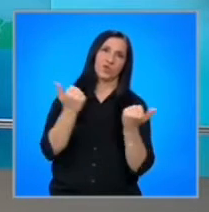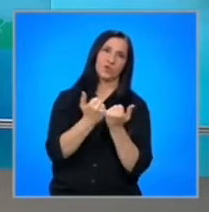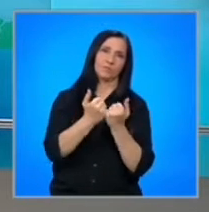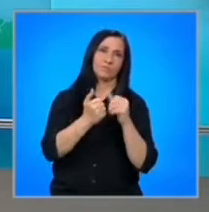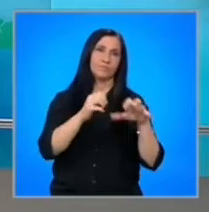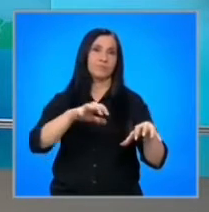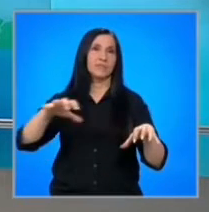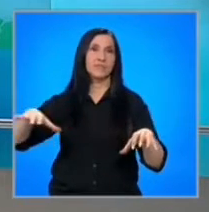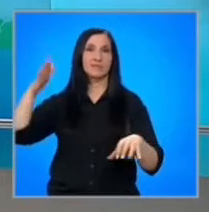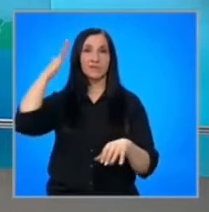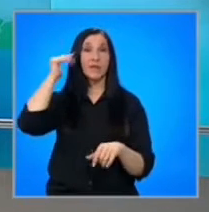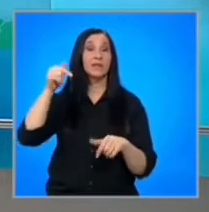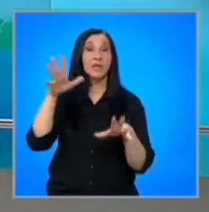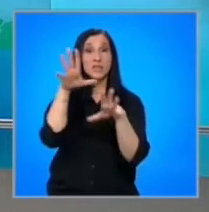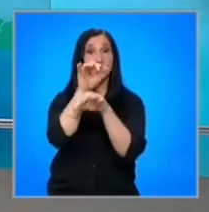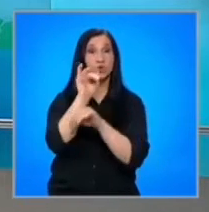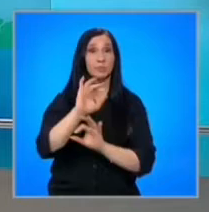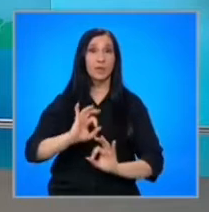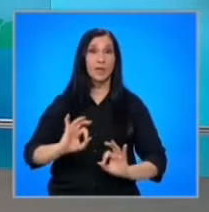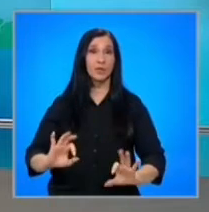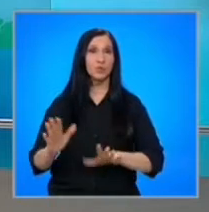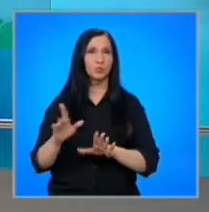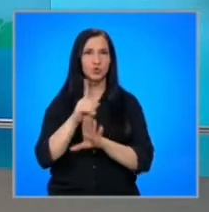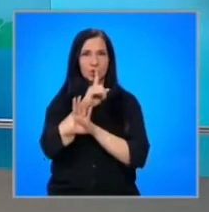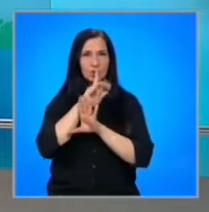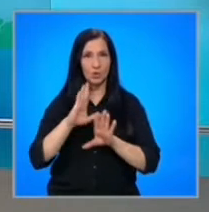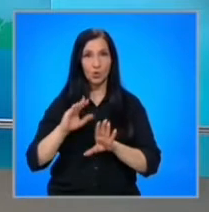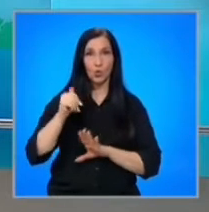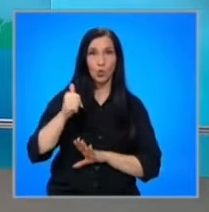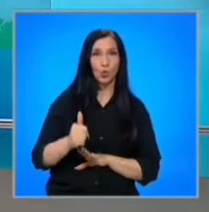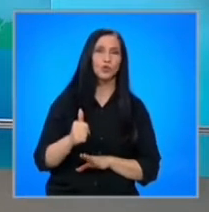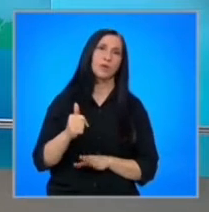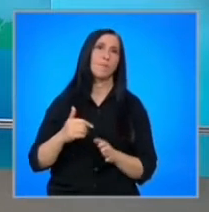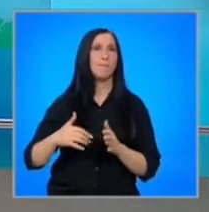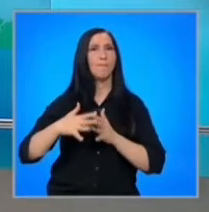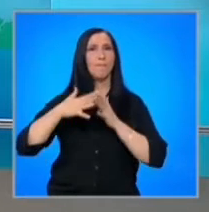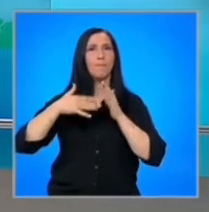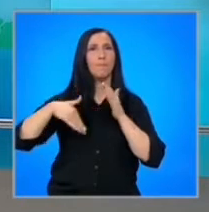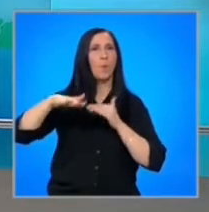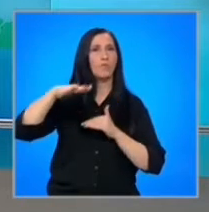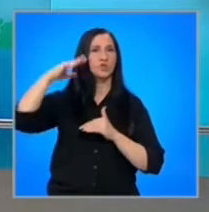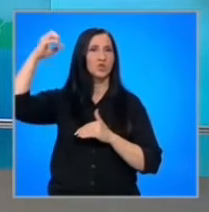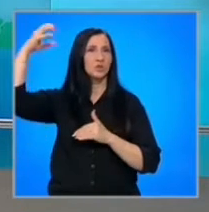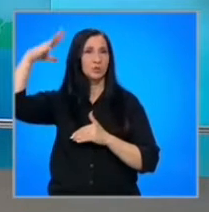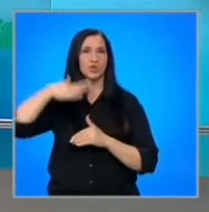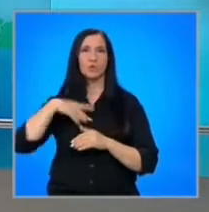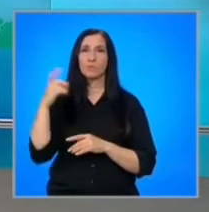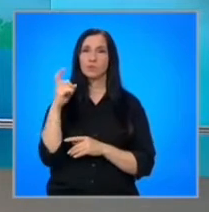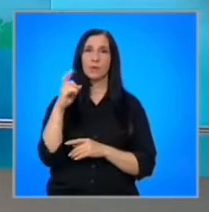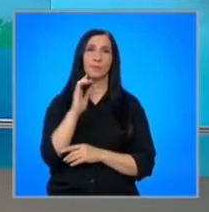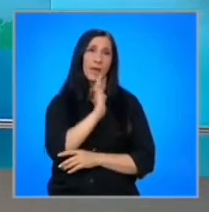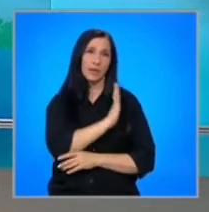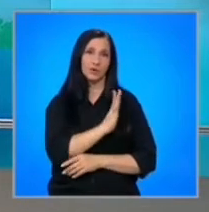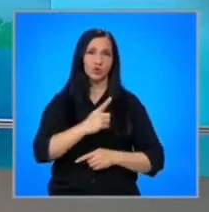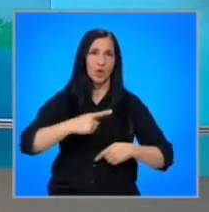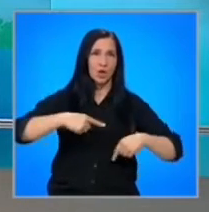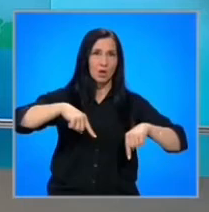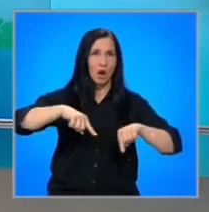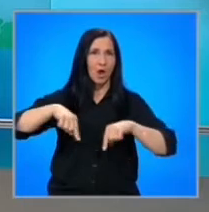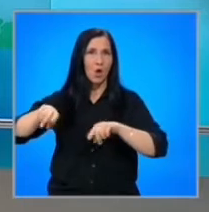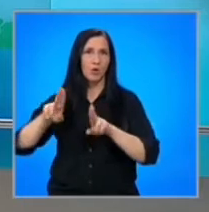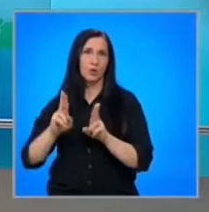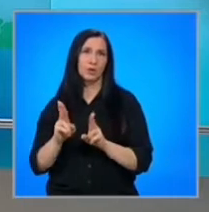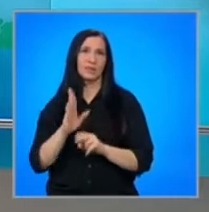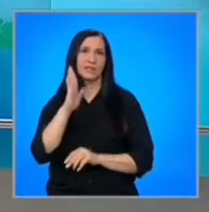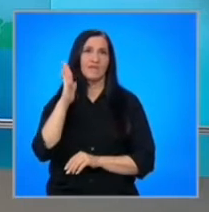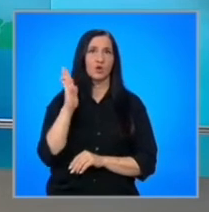страната. Тази нощ ще бъде ясно и почти тихо, а утре предимно слънчево. Ще духа слаб в източните райони, умерен